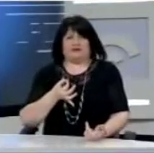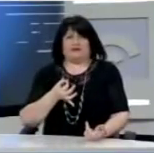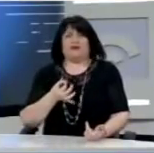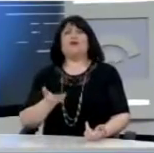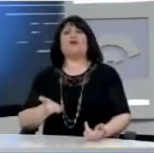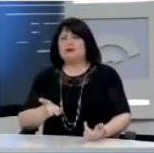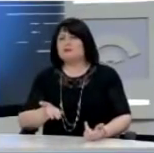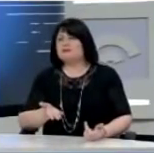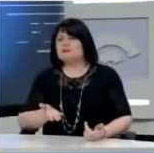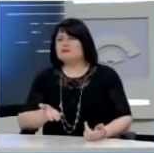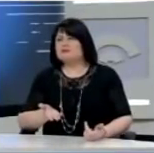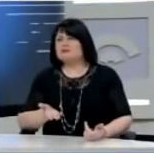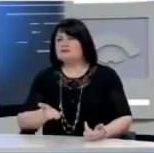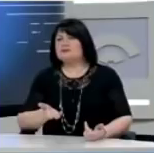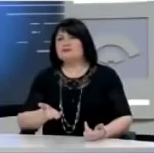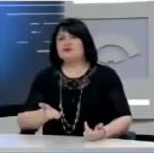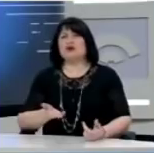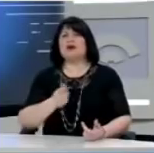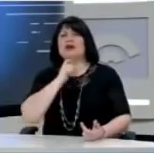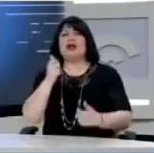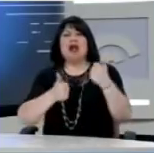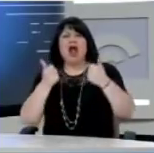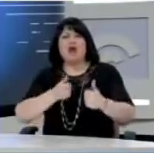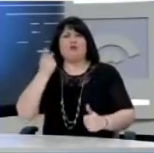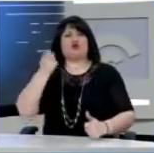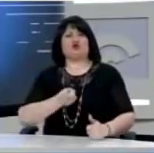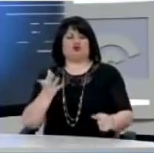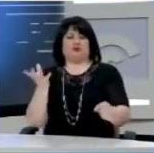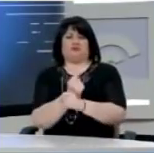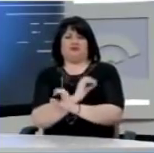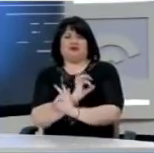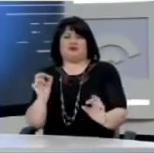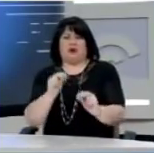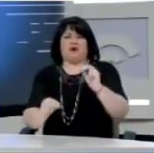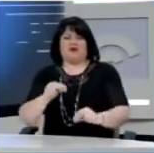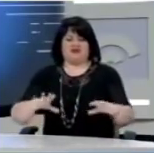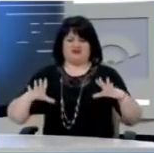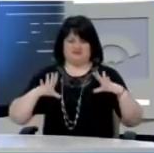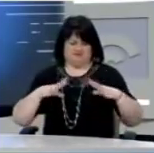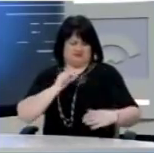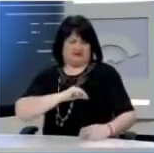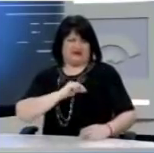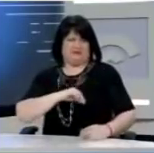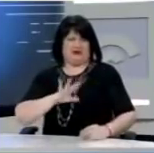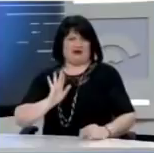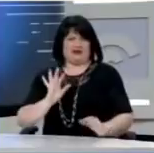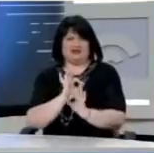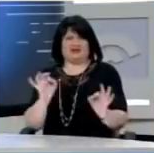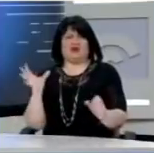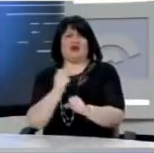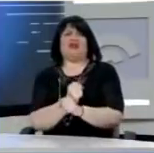είσαστε μπροστά στις εκλογές, τις έχετε κερδίσει από χέρι, είσαστε σίγουρος